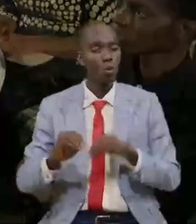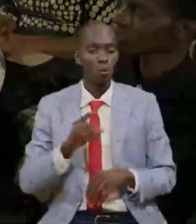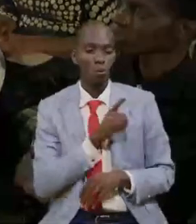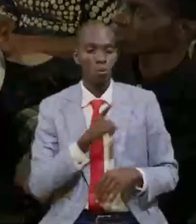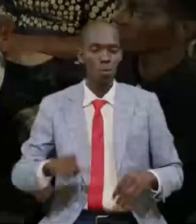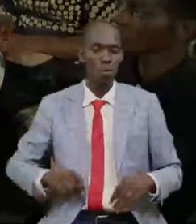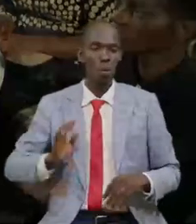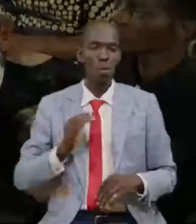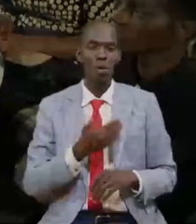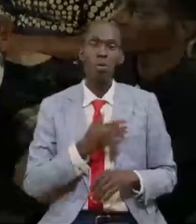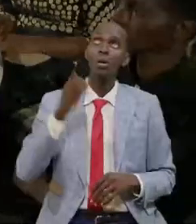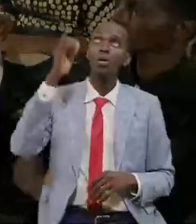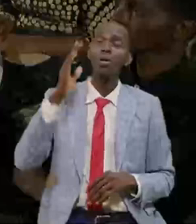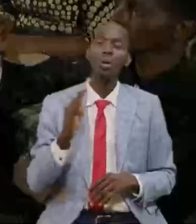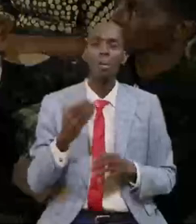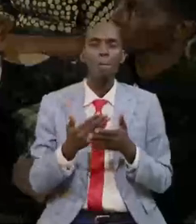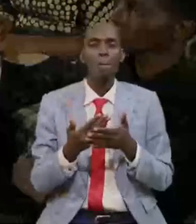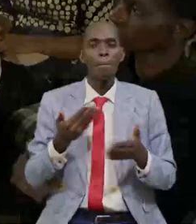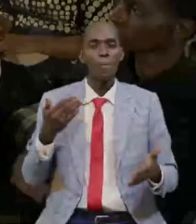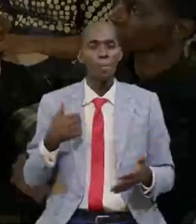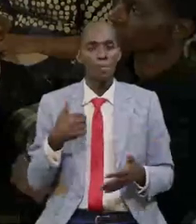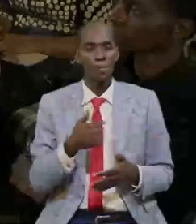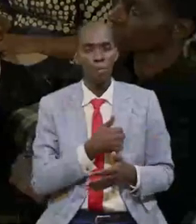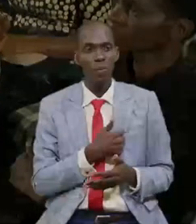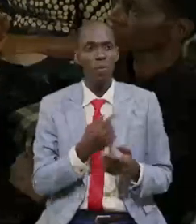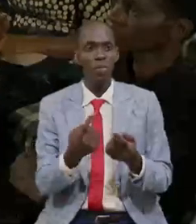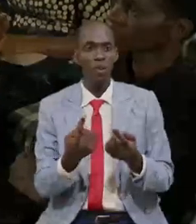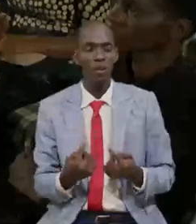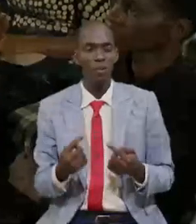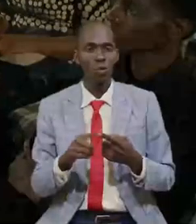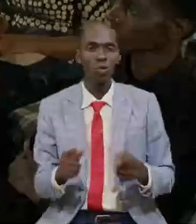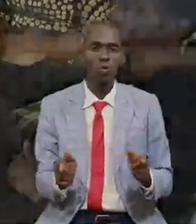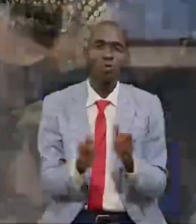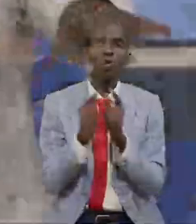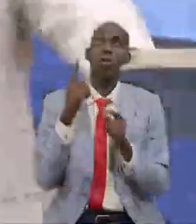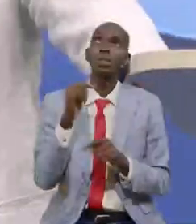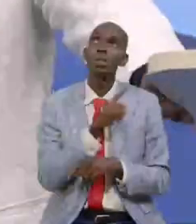Éternel, notre Dieu, avant de venir au Dieu vivant,